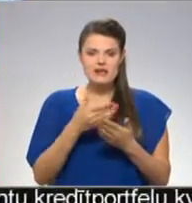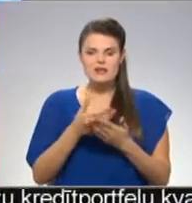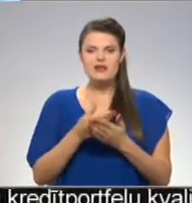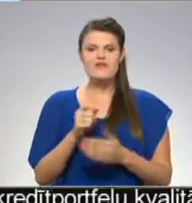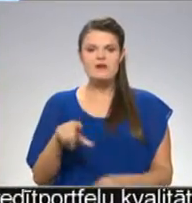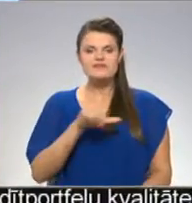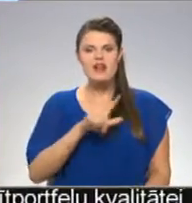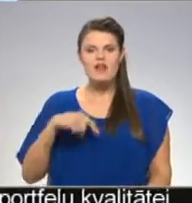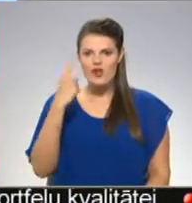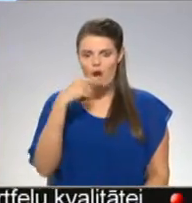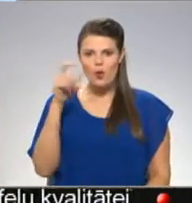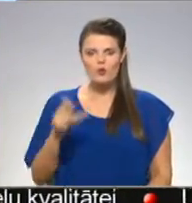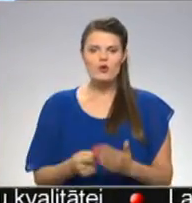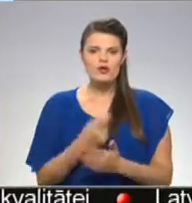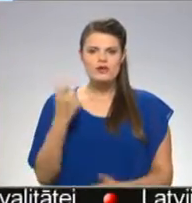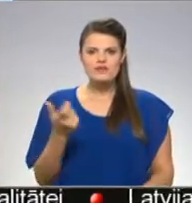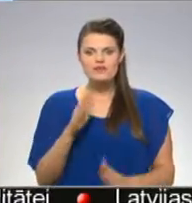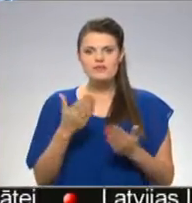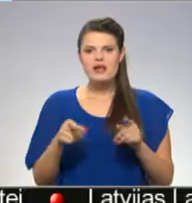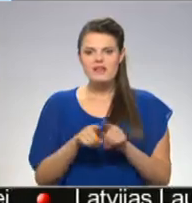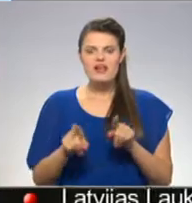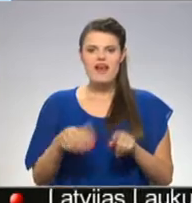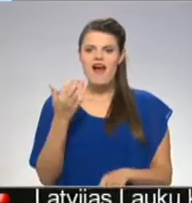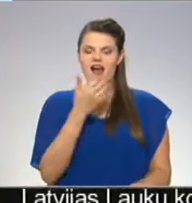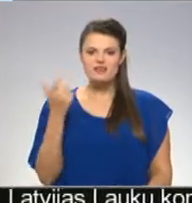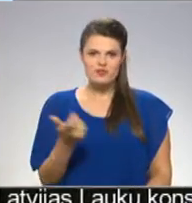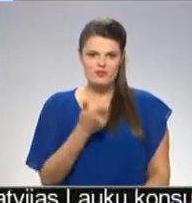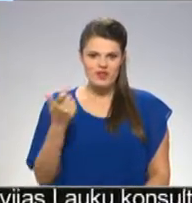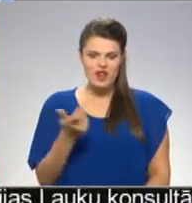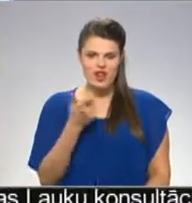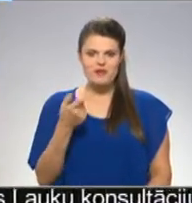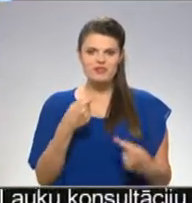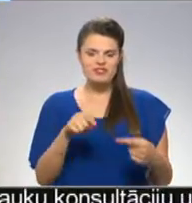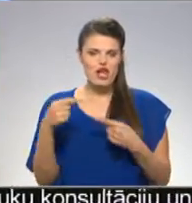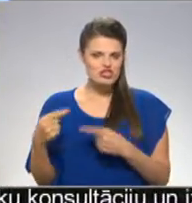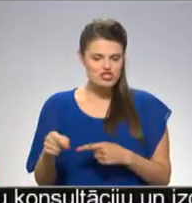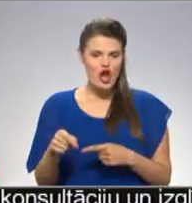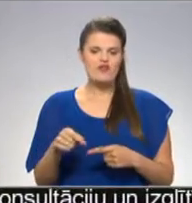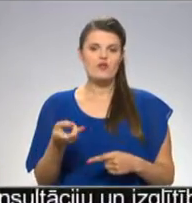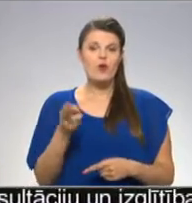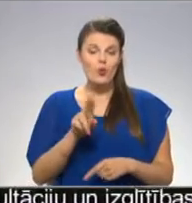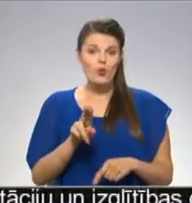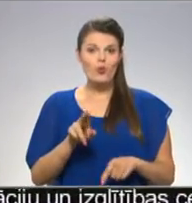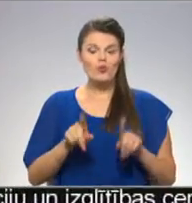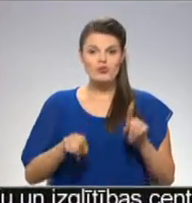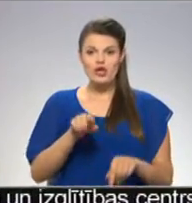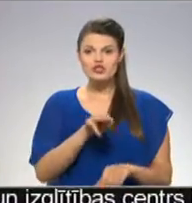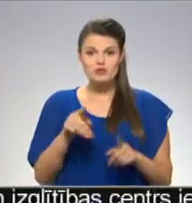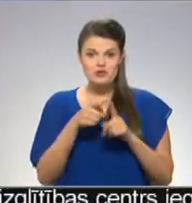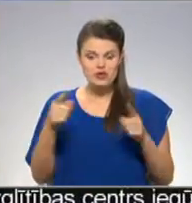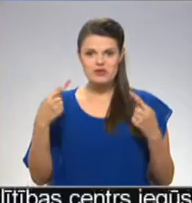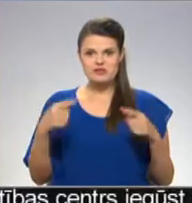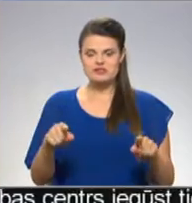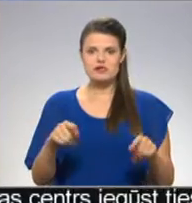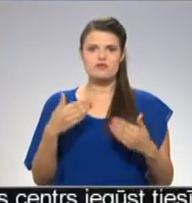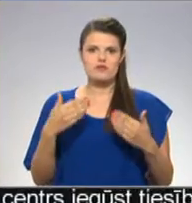pārsvarā latviešu autoru radītas filmas, bet ir arī kāda ārzemju. Filmas cita par citu atšķirīgākas un kāda vien pāris minūšu gara, bet cita